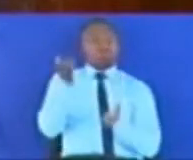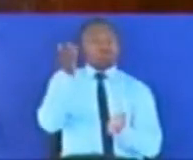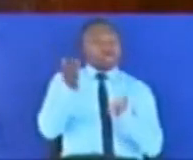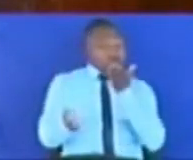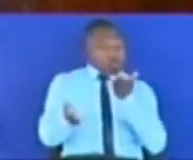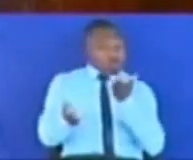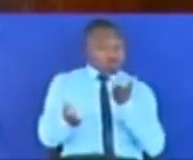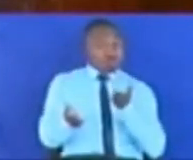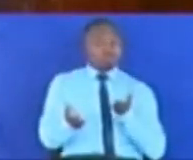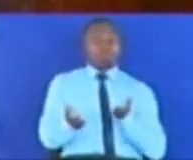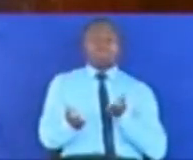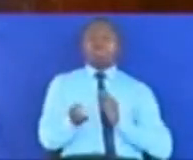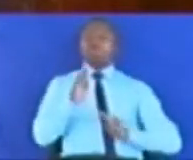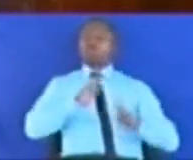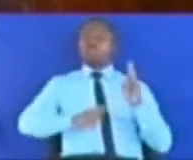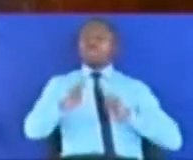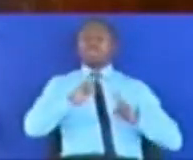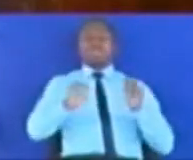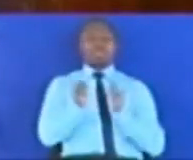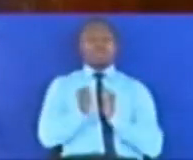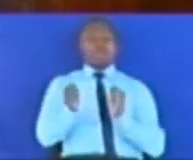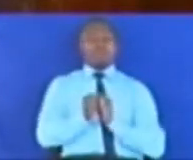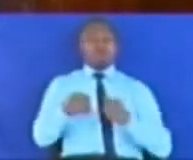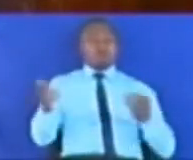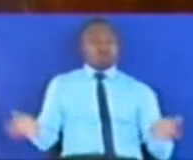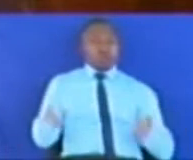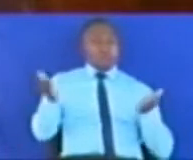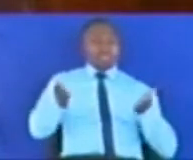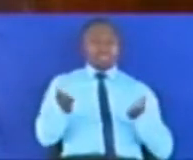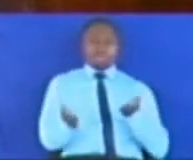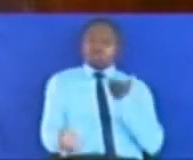ambavyo wangeweza kujadili masuala ya kuhamasishwa kwenda